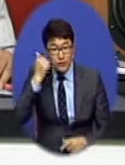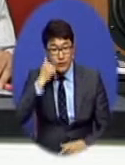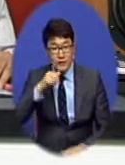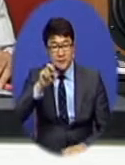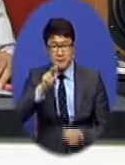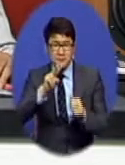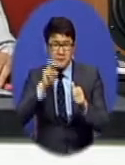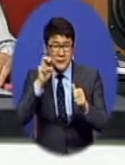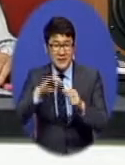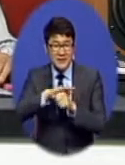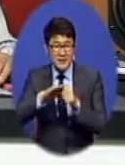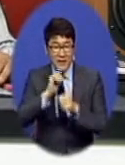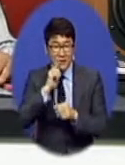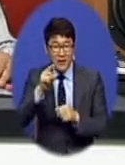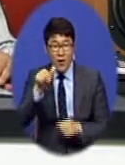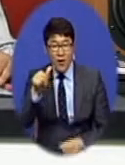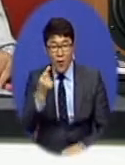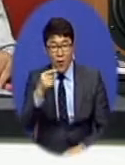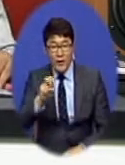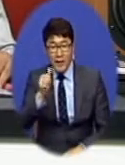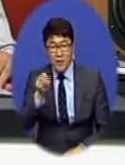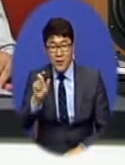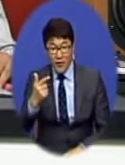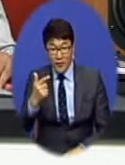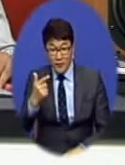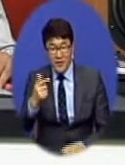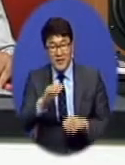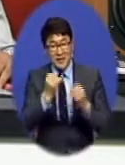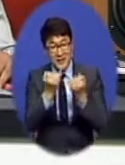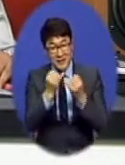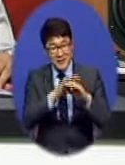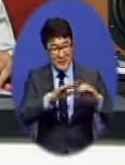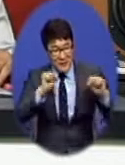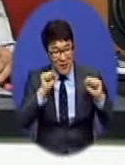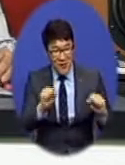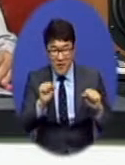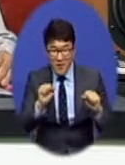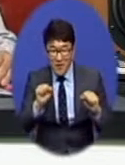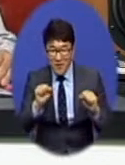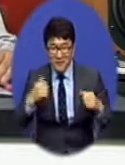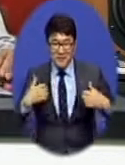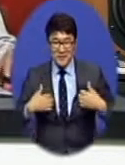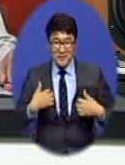미운 사랑을 준비해 주신 고나면님, 안녕하세요. 안녕하세요. 네, 네 안녕하세요.